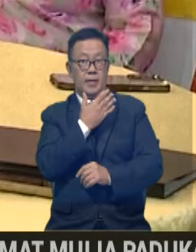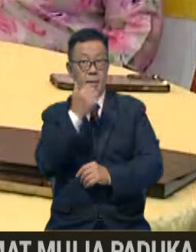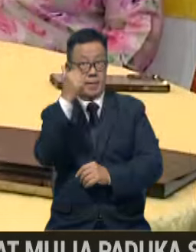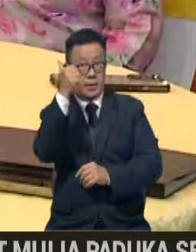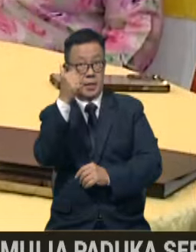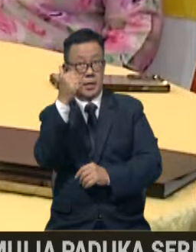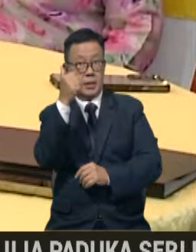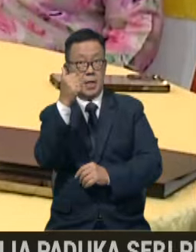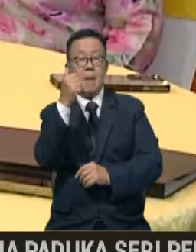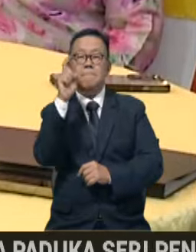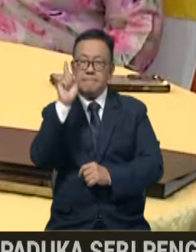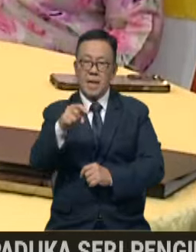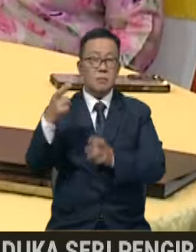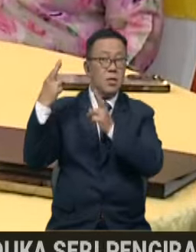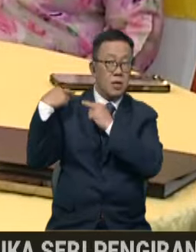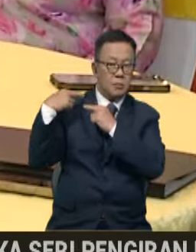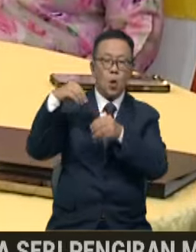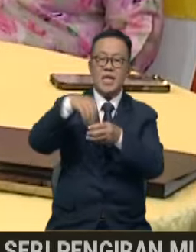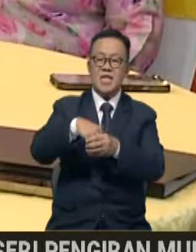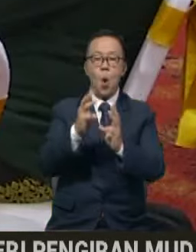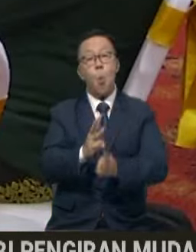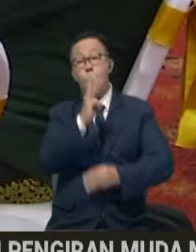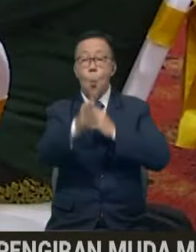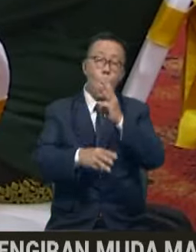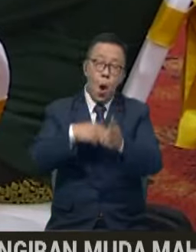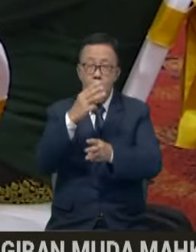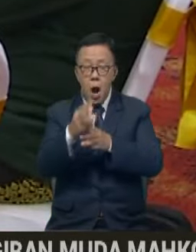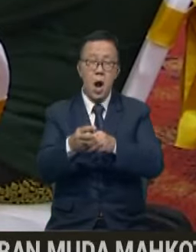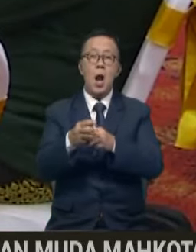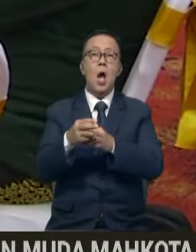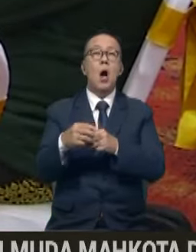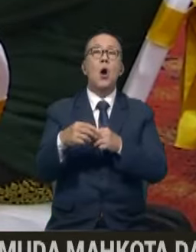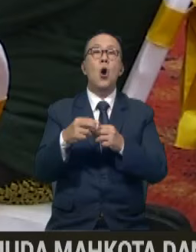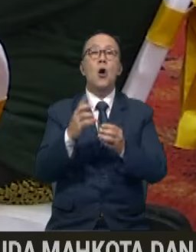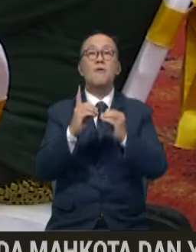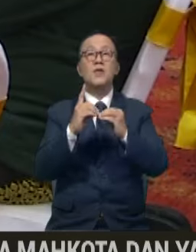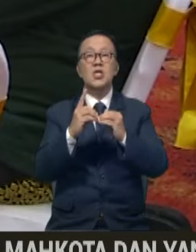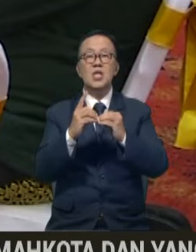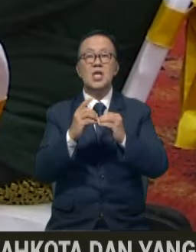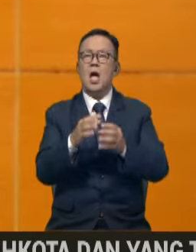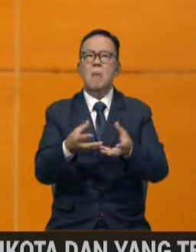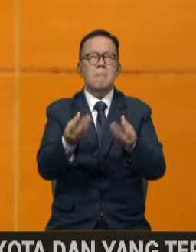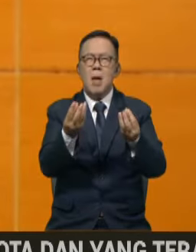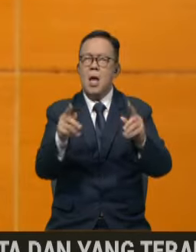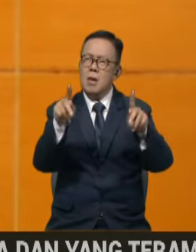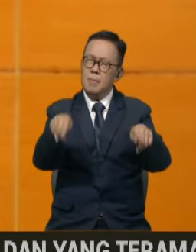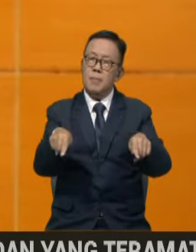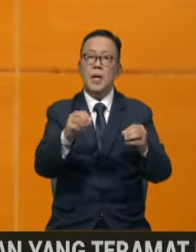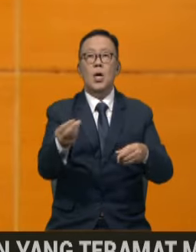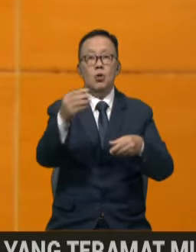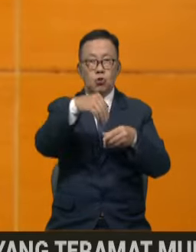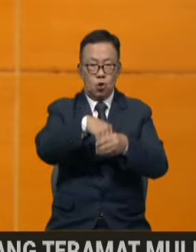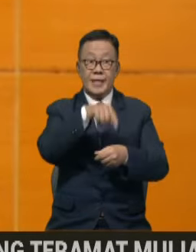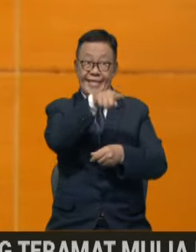pengguna yang bertanggungjawab dalam dunia digital. Lebih 300 peserta terdiri daripada para pemimpin sekolah